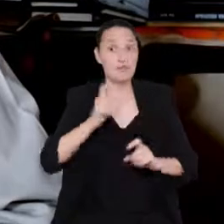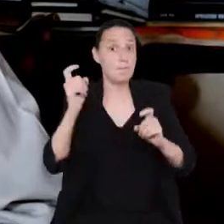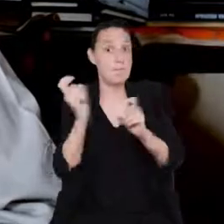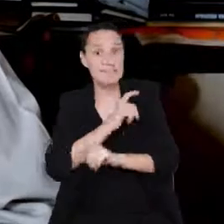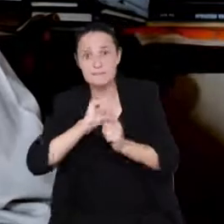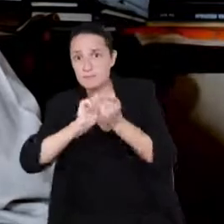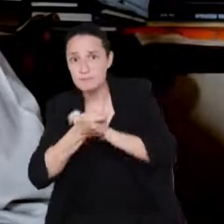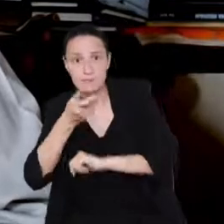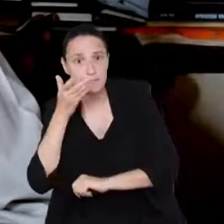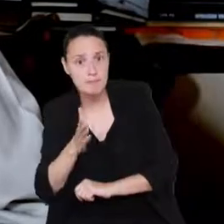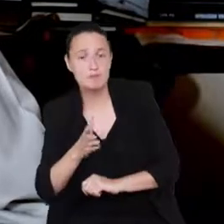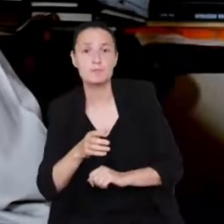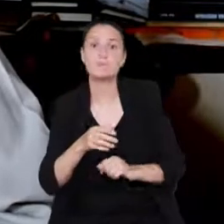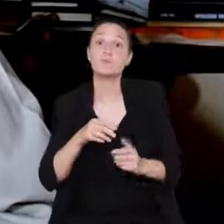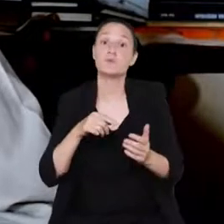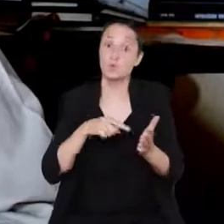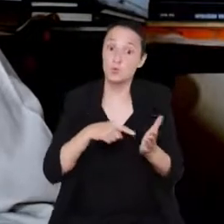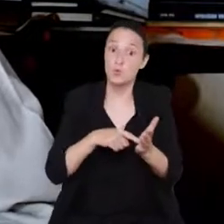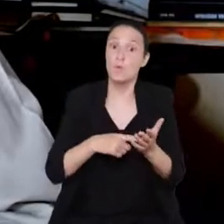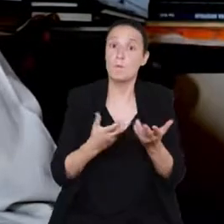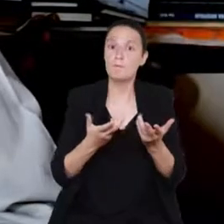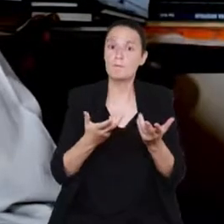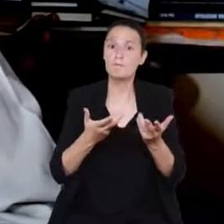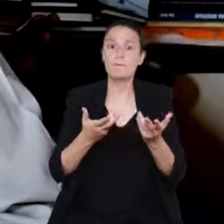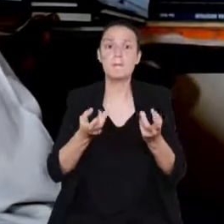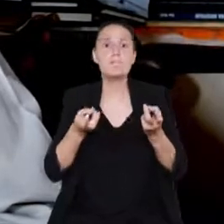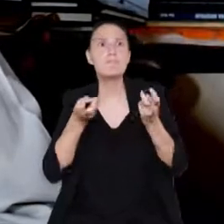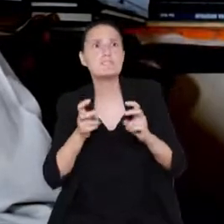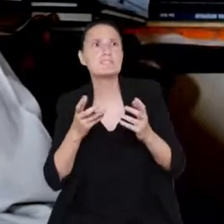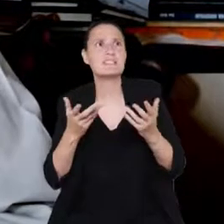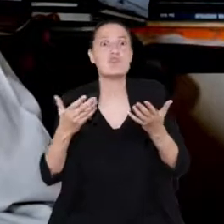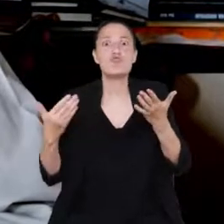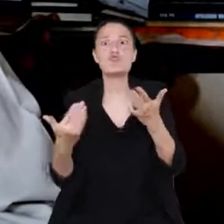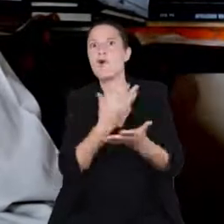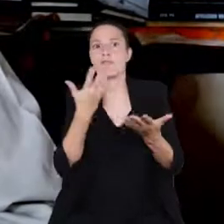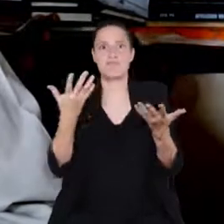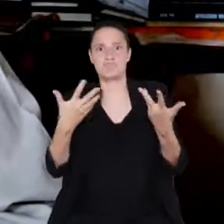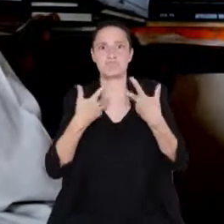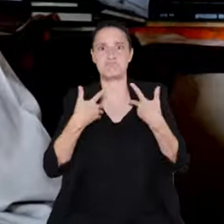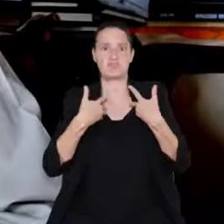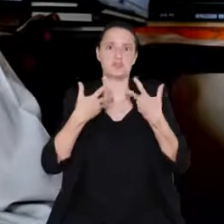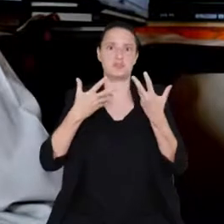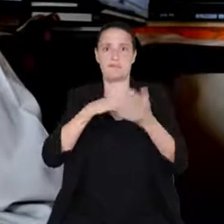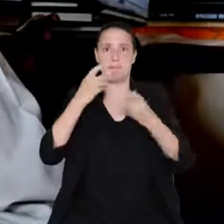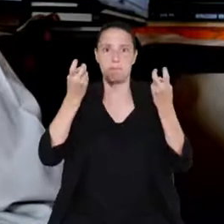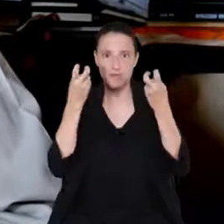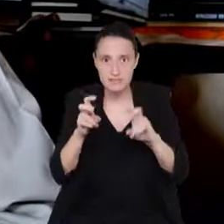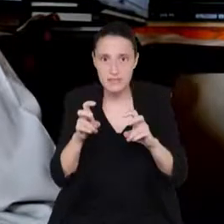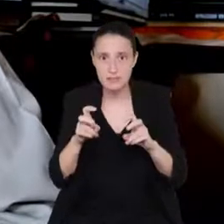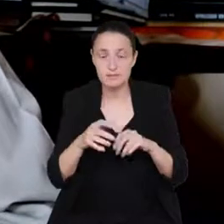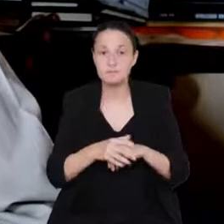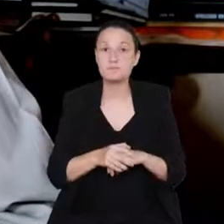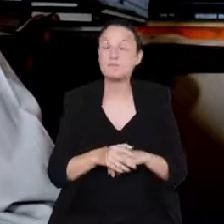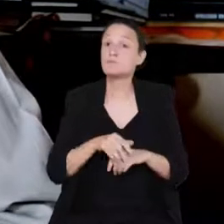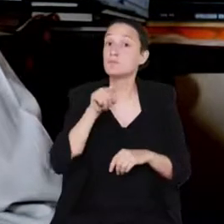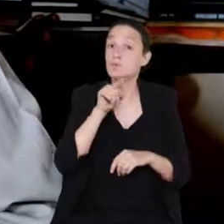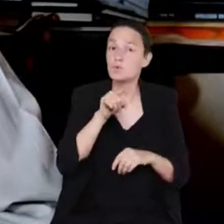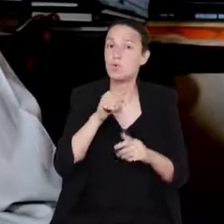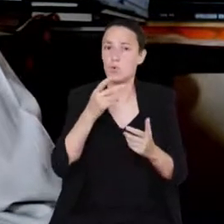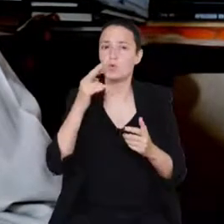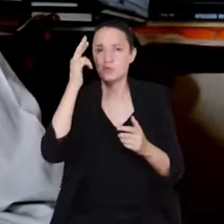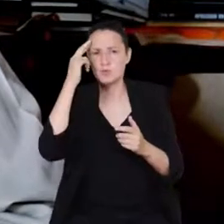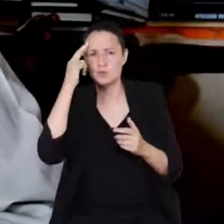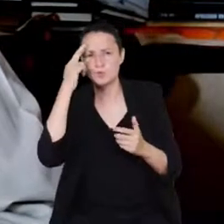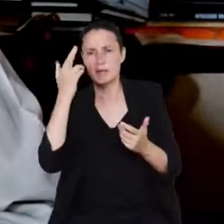państwo, że powstanie, że tak powiem, jakaś nowa rzeczywistość. W kategorii takich zrozumiałych dla